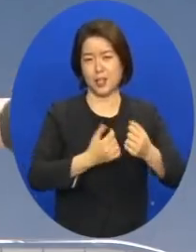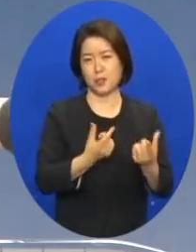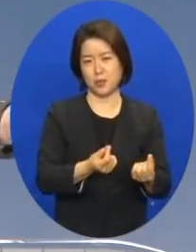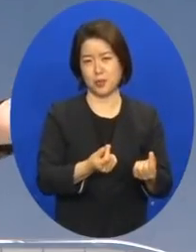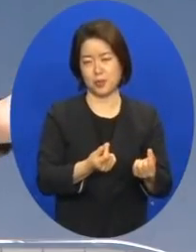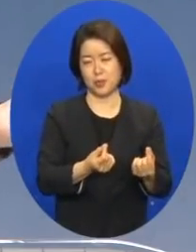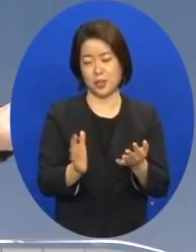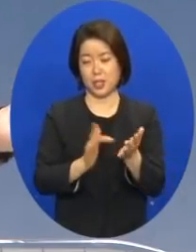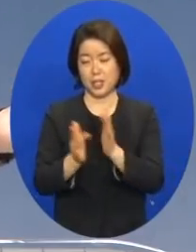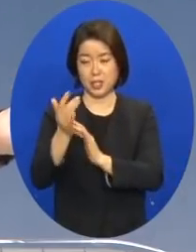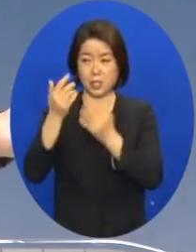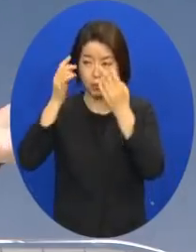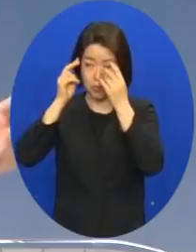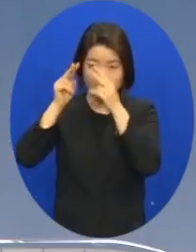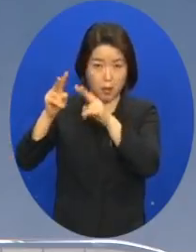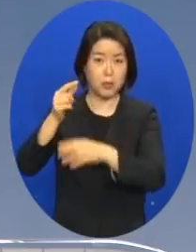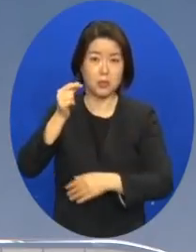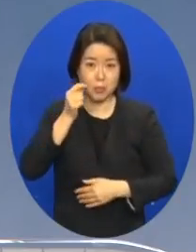예수님을 바라보지 못하면